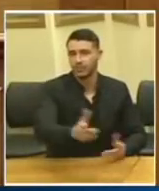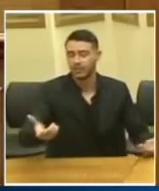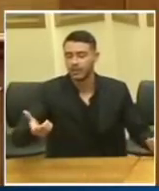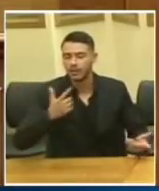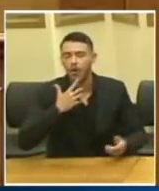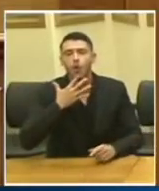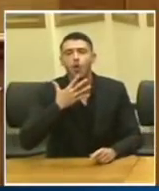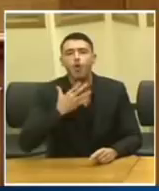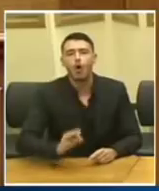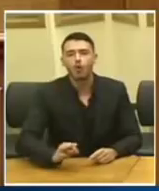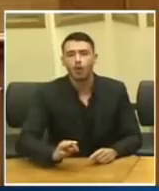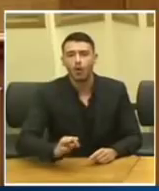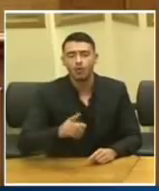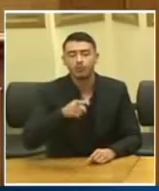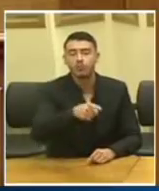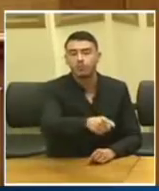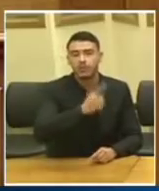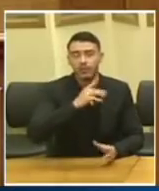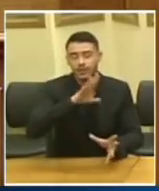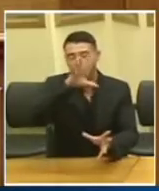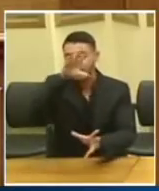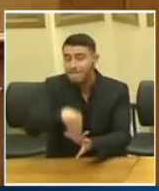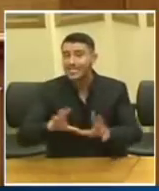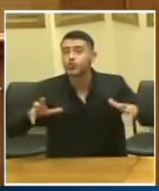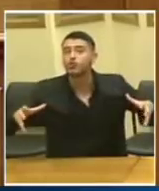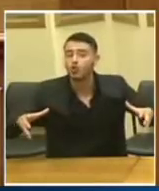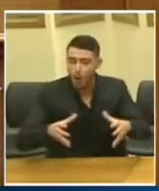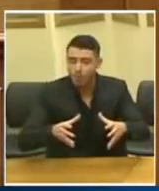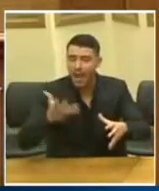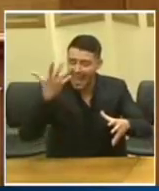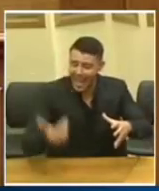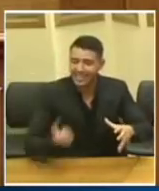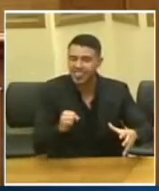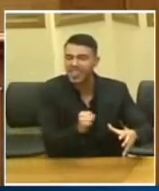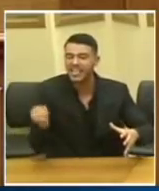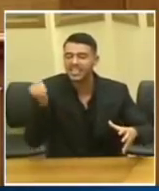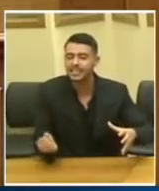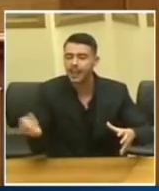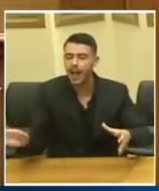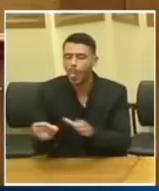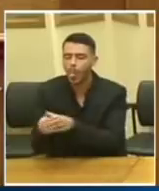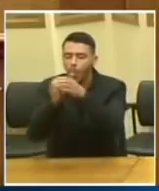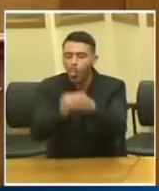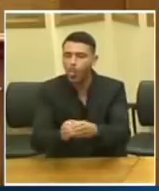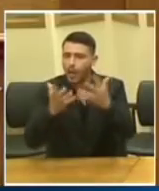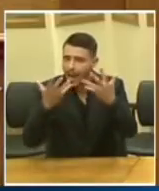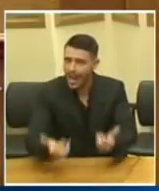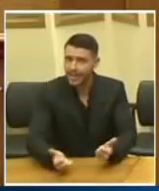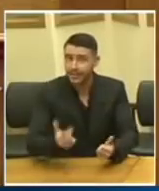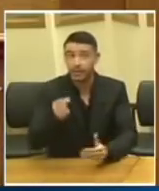όμηρος της ακροδεξιάς πτέρυγας του κόμματός σας και του κυρίου Σαμαρά